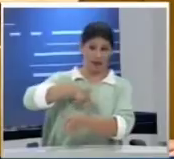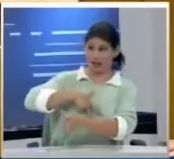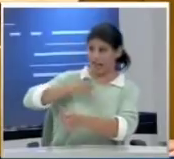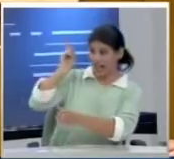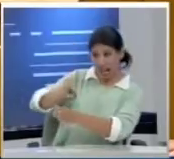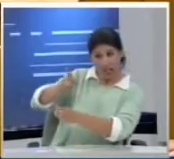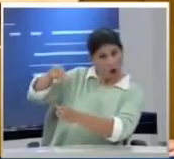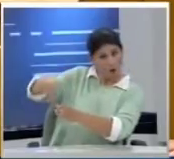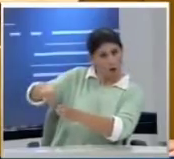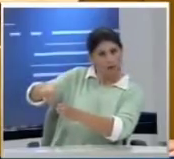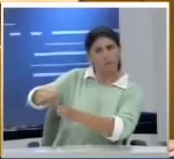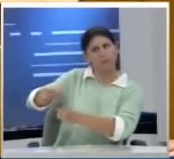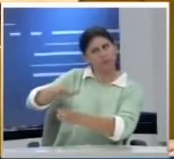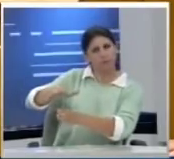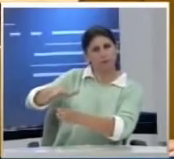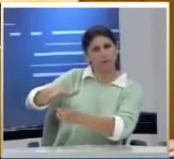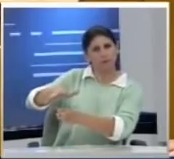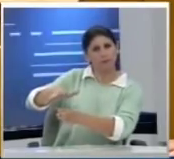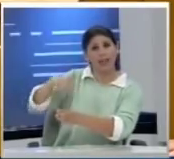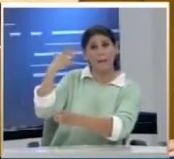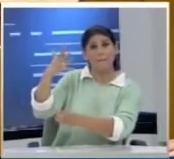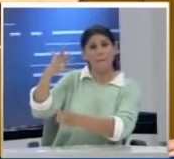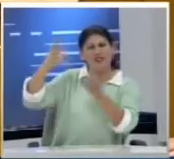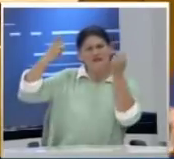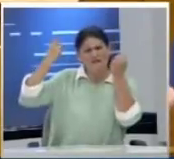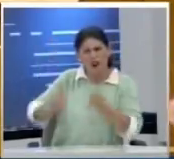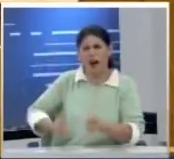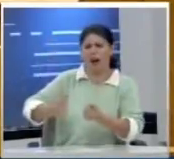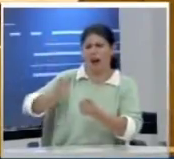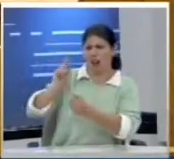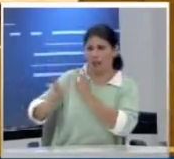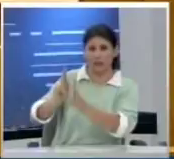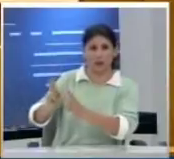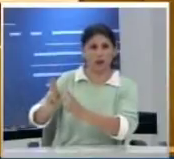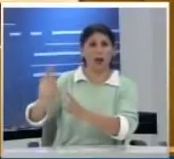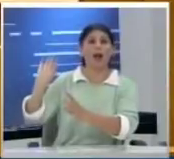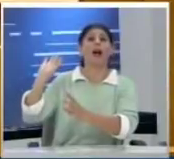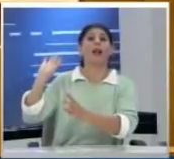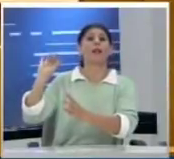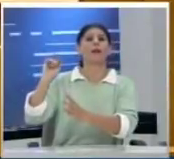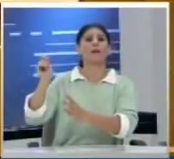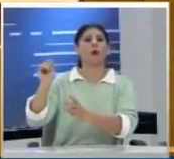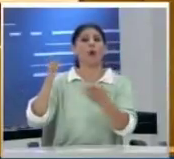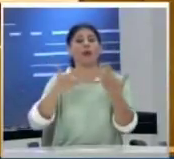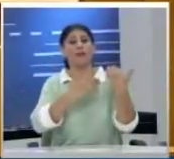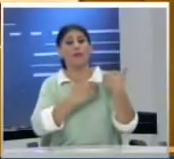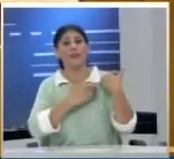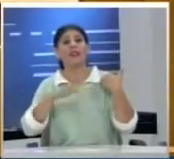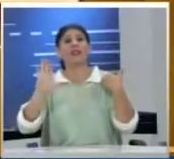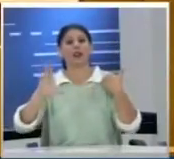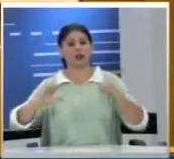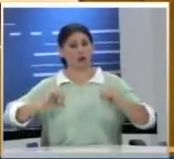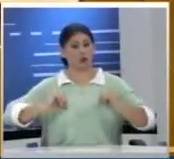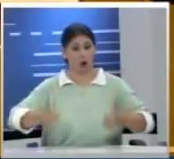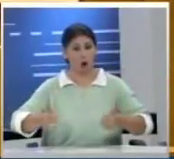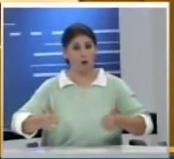σχεδόν του καταλογίζετε 5 κακουργήματα, και δεν έχει το σθένος, δεν έχει την πολιτική ευθύνη, δεν έχει τα κότσια να